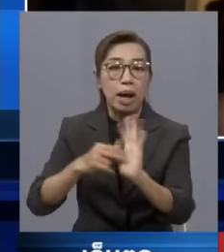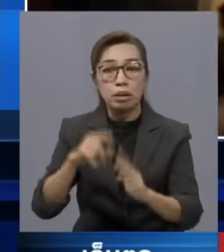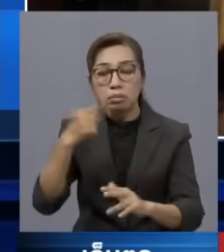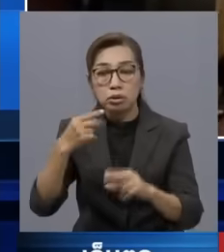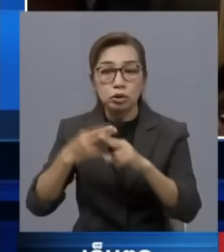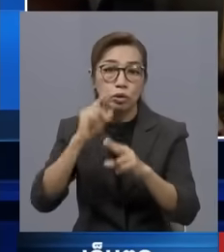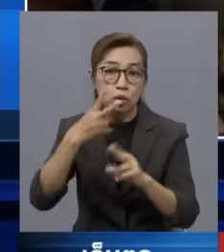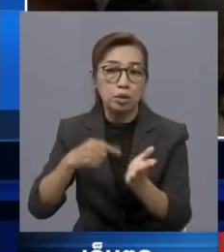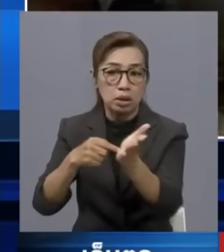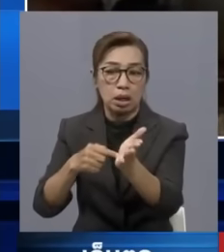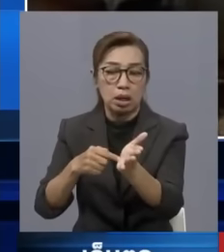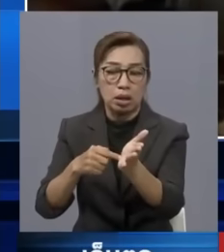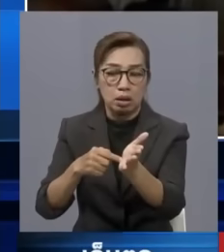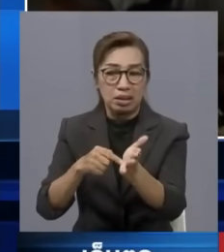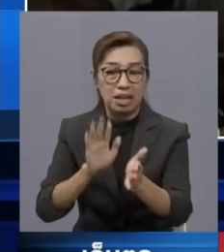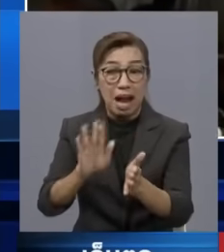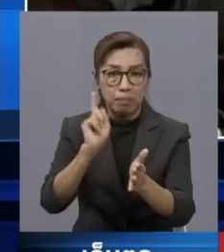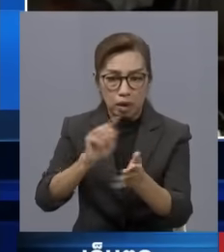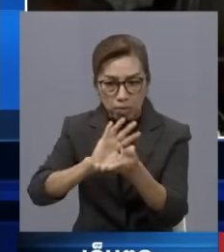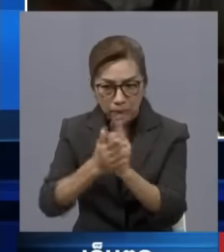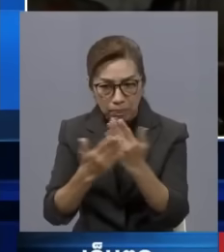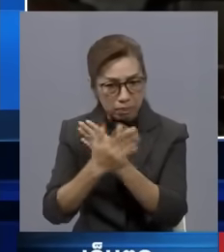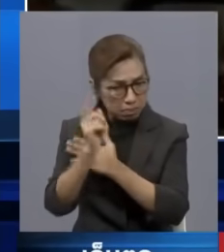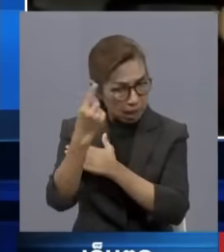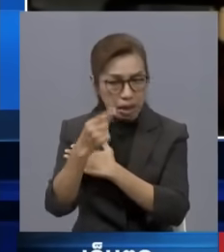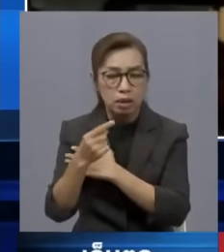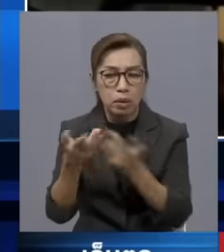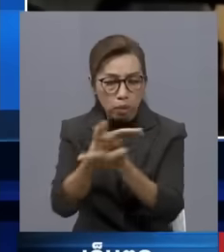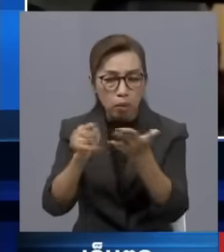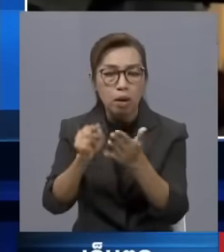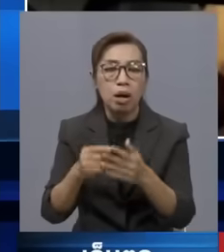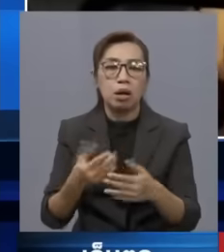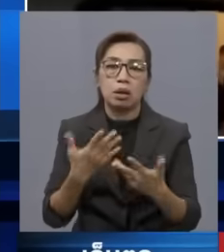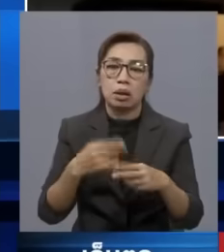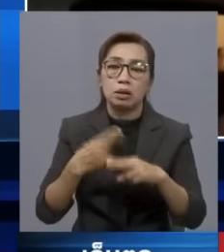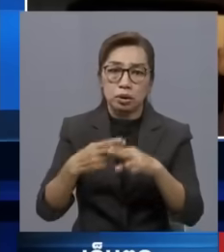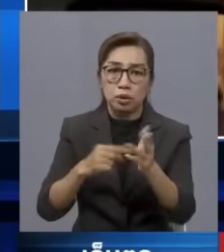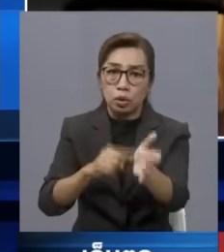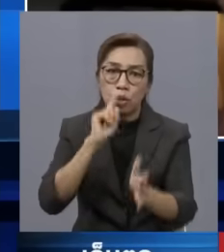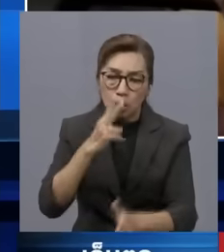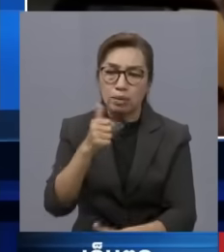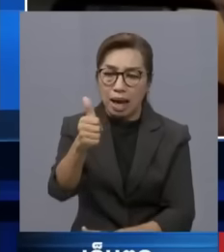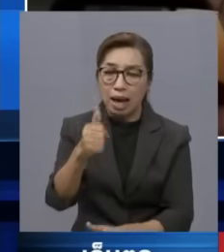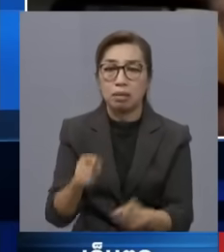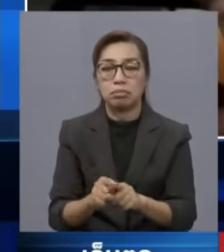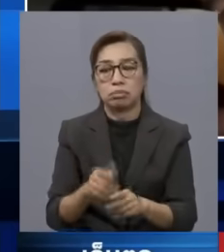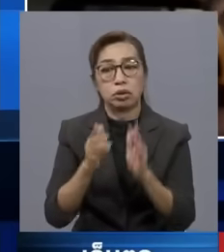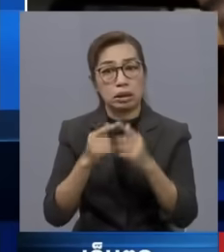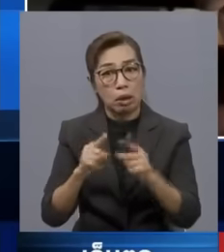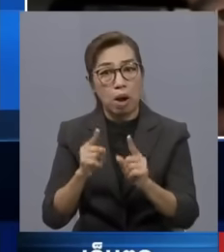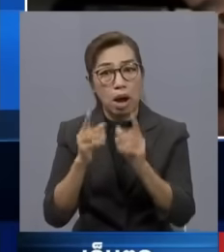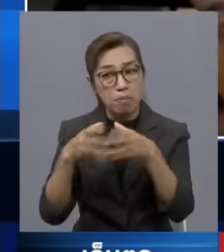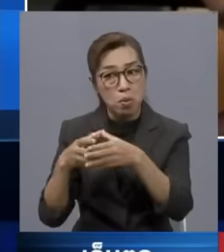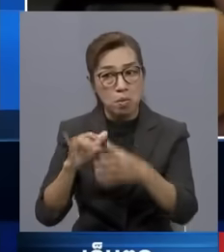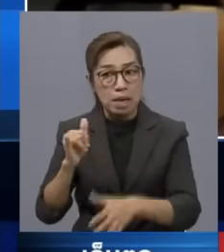เว้นบางฝ่ายจะมาวางหมากให้การเสนอcandidateได้ครั้งเดียวอย่างเช่นพรรคก้าวไกลไม่ผ่านอีก